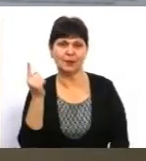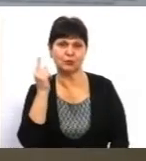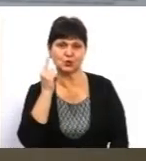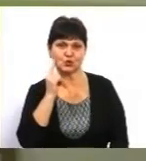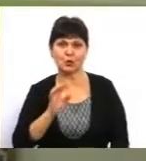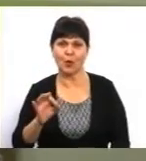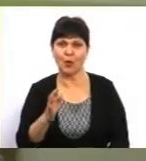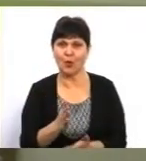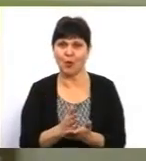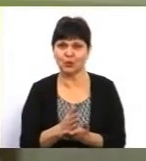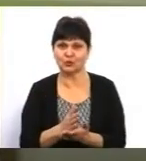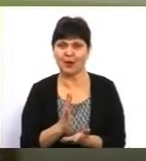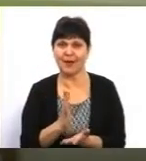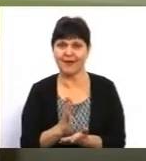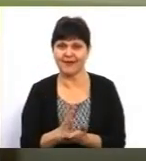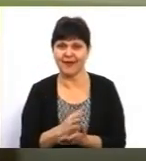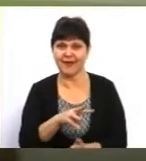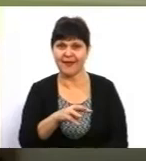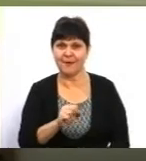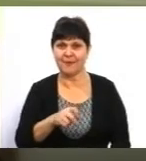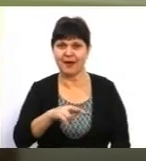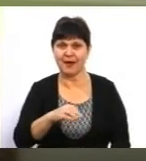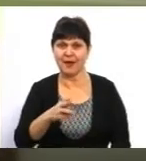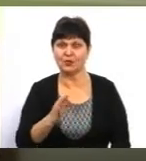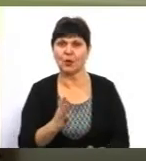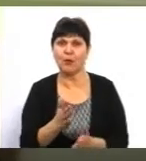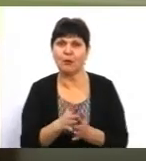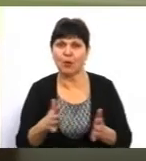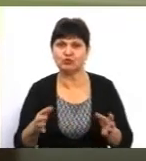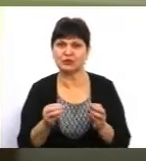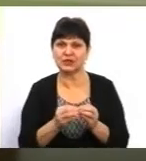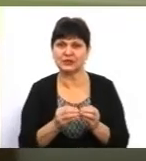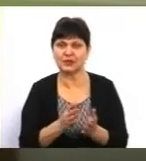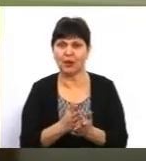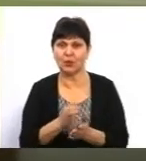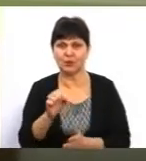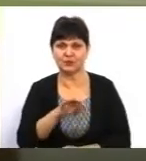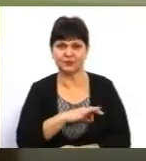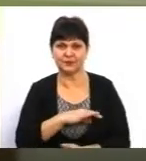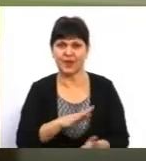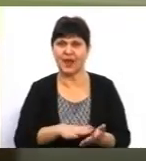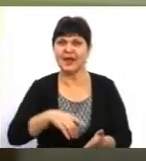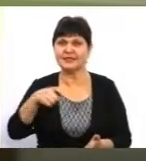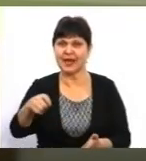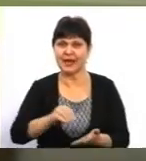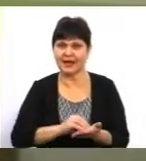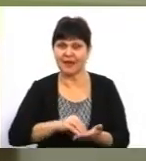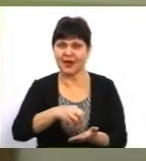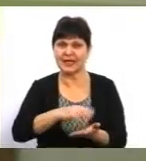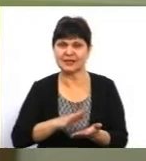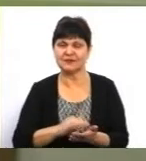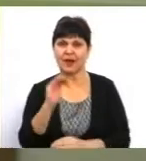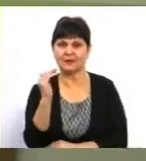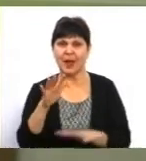Ми почули про послугу «Є-малятко», в якій є більше 10 послуг, якими можна скористатися. Це подати заяву для реєстрації малюка, його